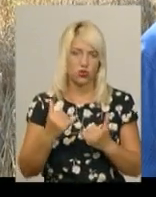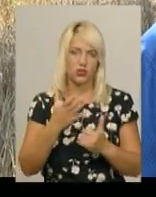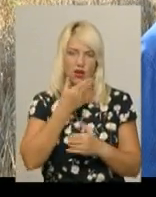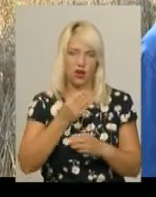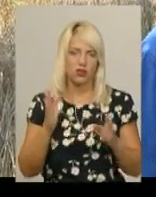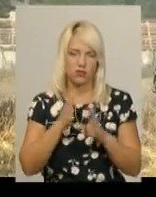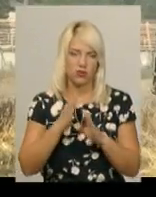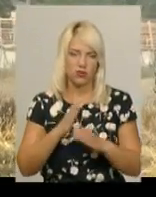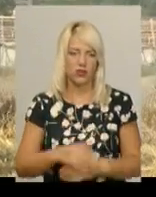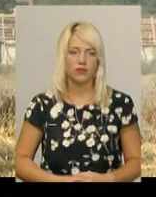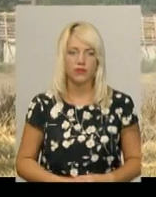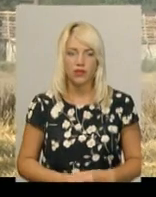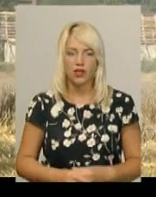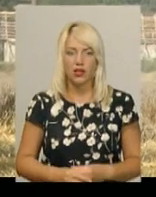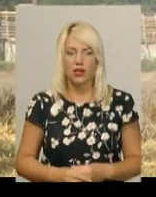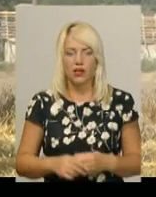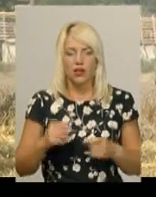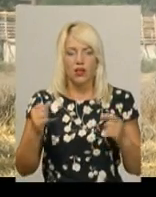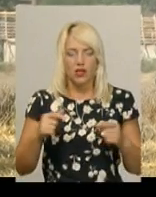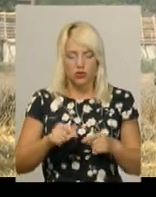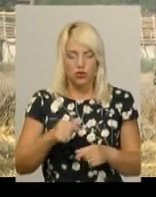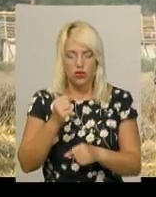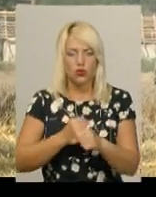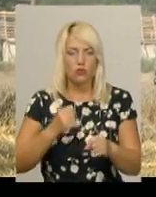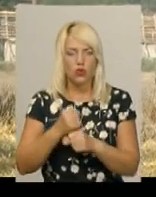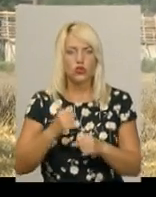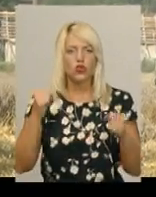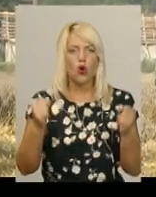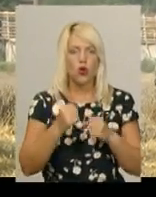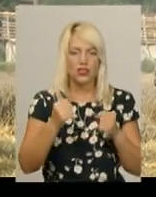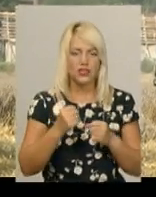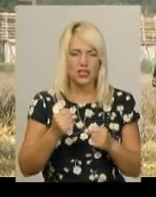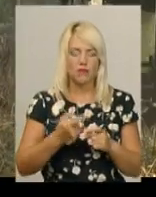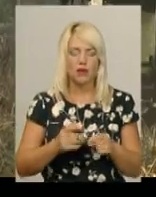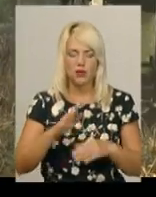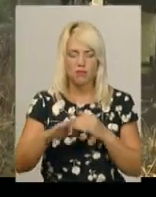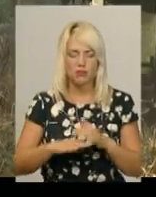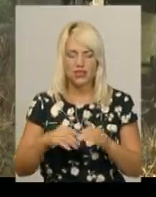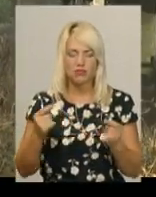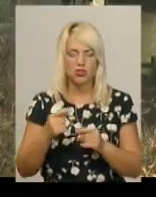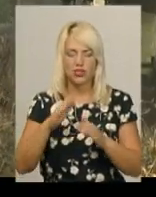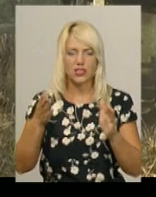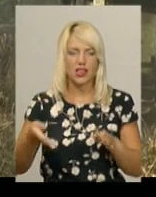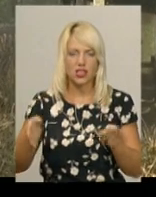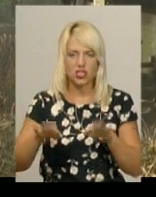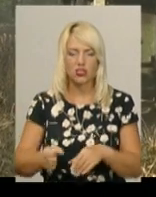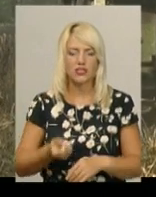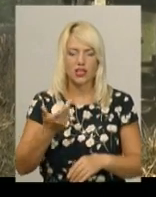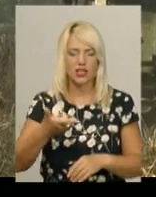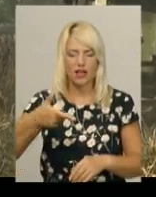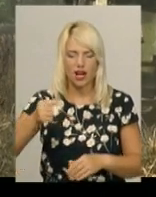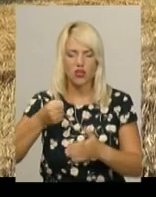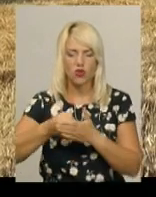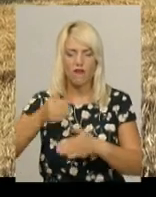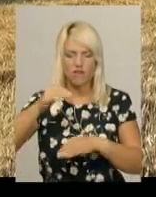дощ пішов, всього не було. Озимі на перекір погоді тут домолочують. Під пшеницею залишився клин у кілька гектарів, який до вечора комбайнери закінчать